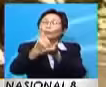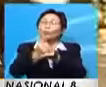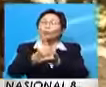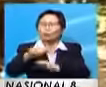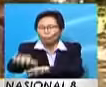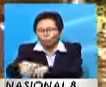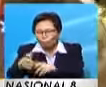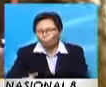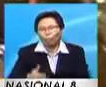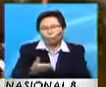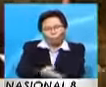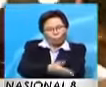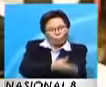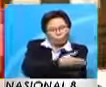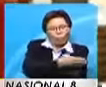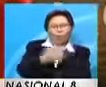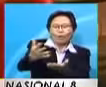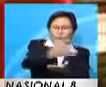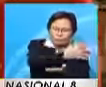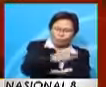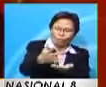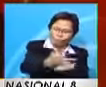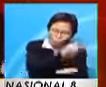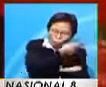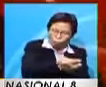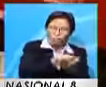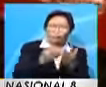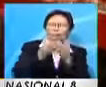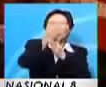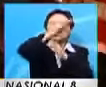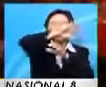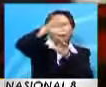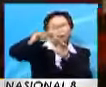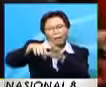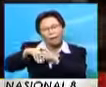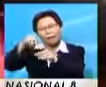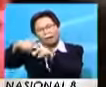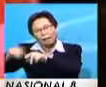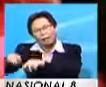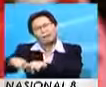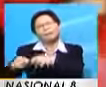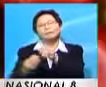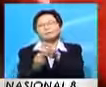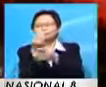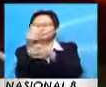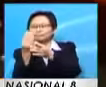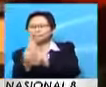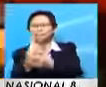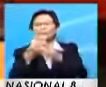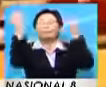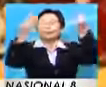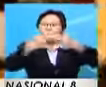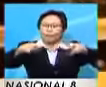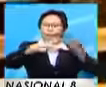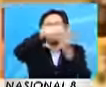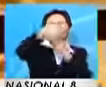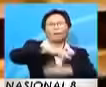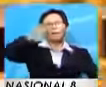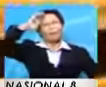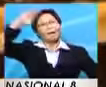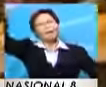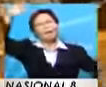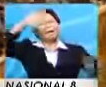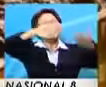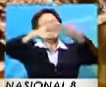meningkatkan productivity secara pendapatan mereka meliputi tempat dan jenis komoditi terdahulu Majlis perasmian program Hello